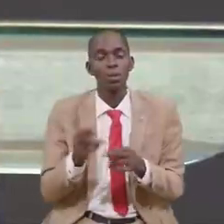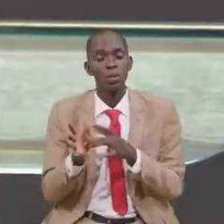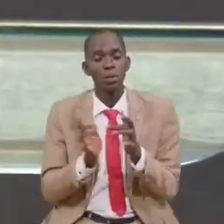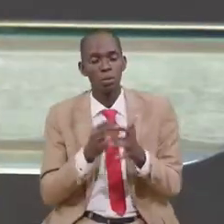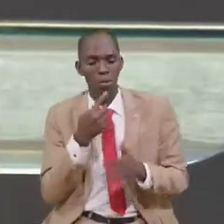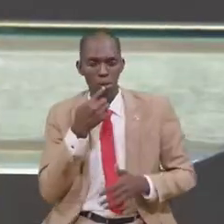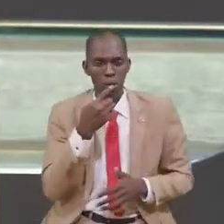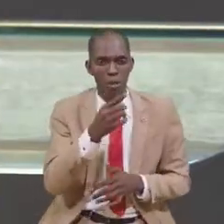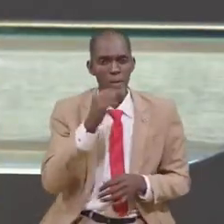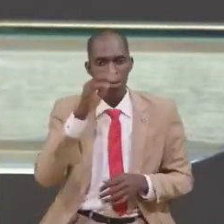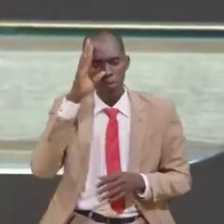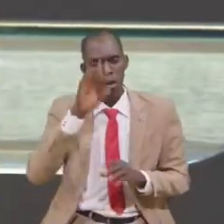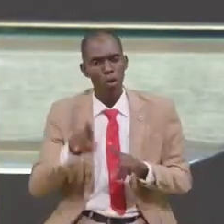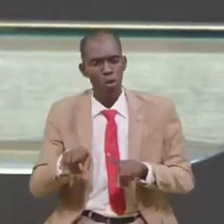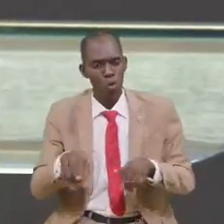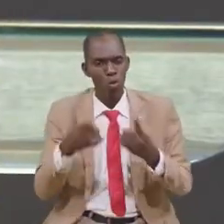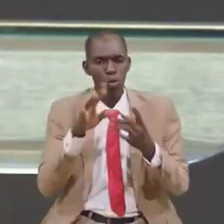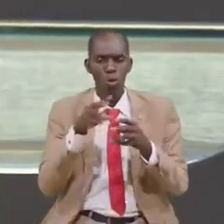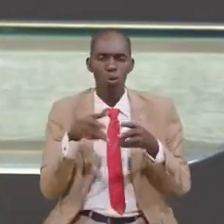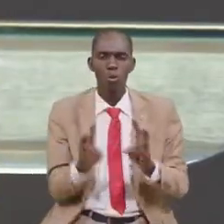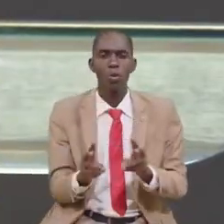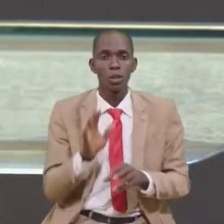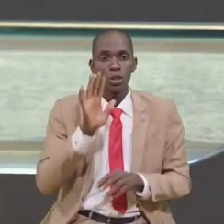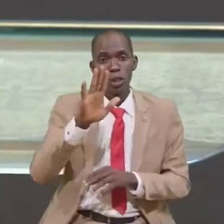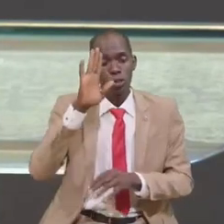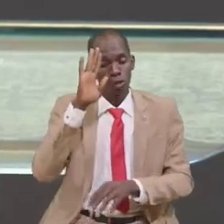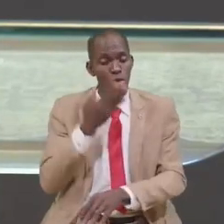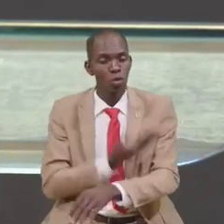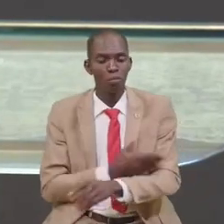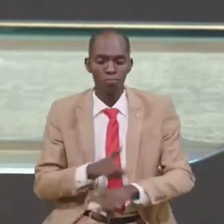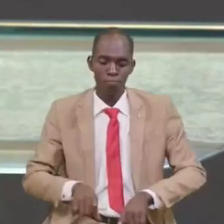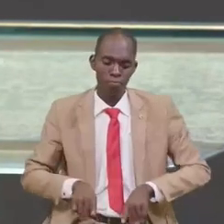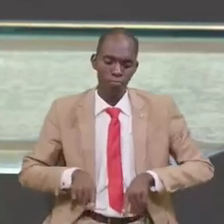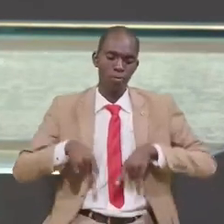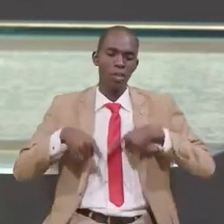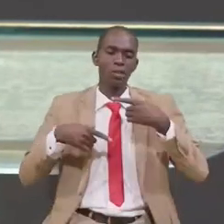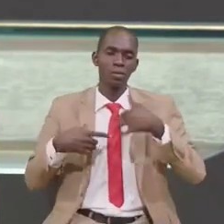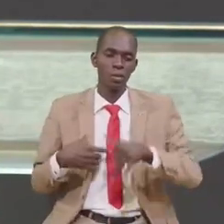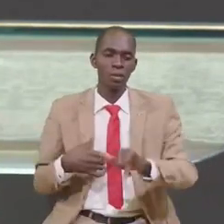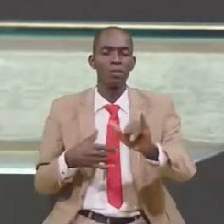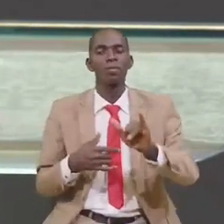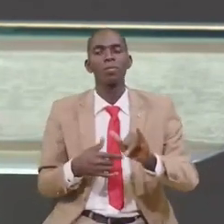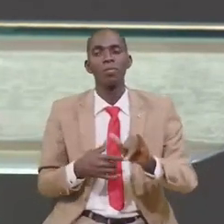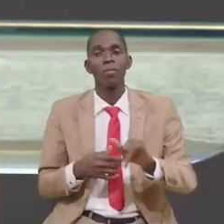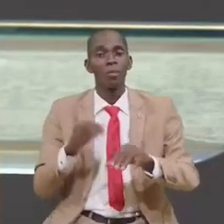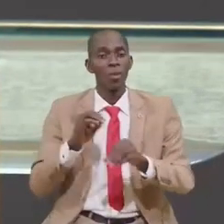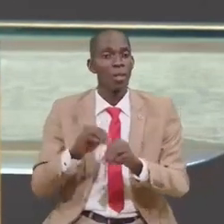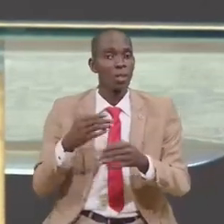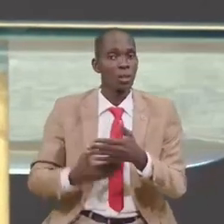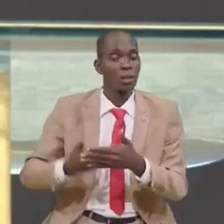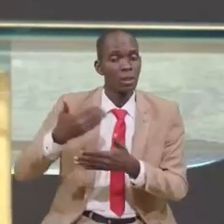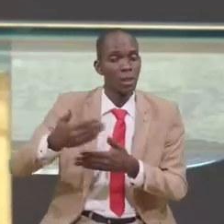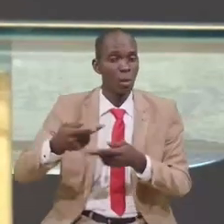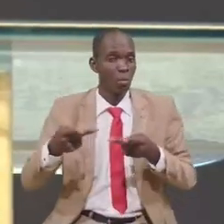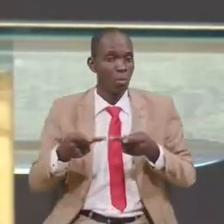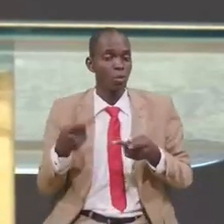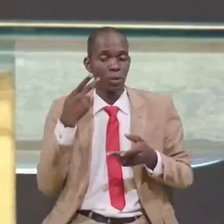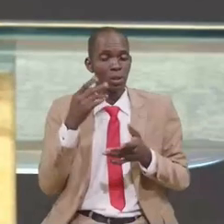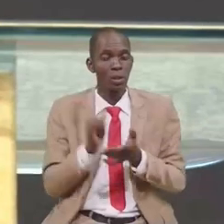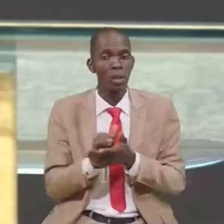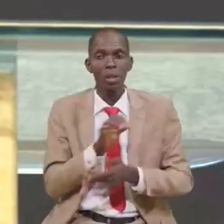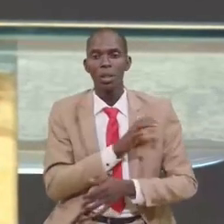va lui dire Jésus, ton fils vit. Va lui dire Jésus, ton fils vit. Ici, il n'a pas menacé la